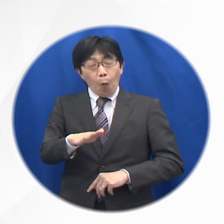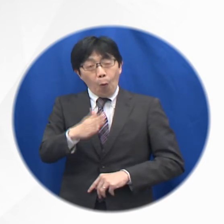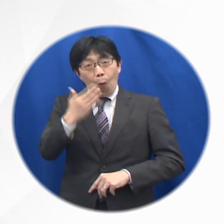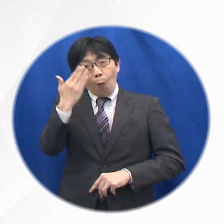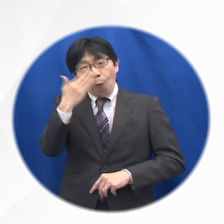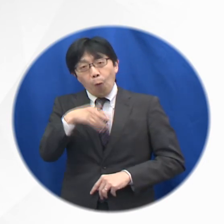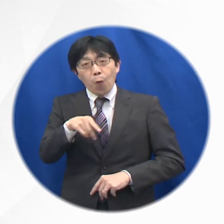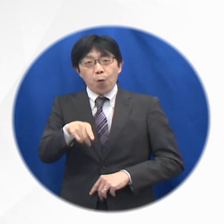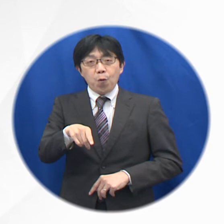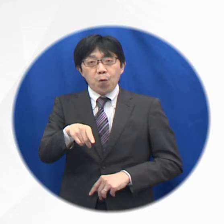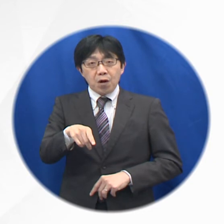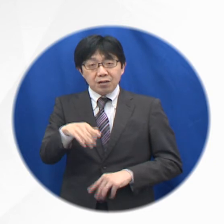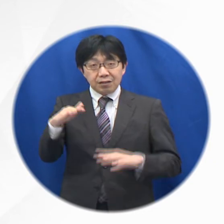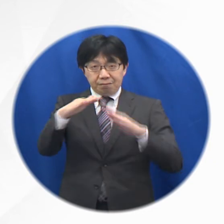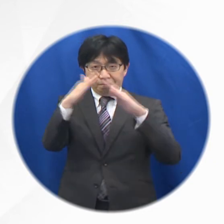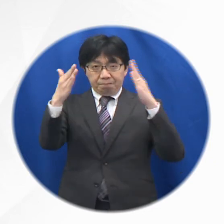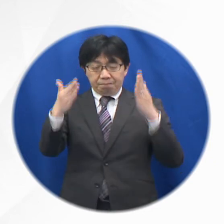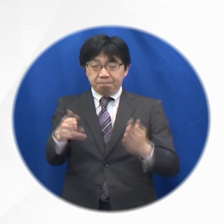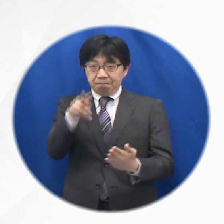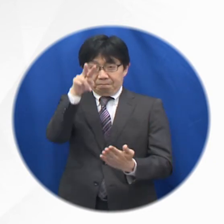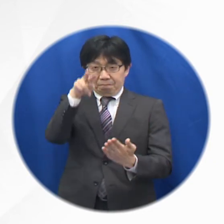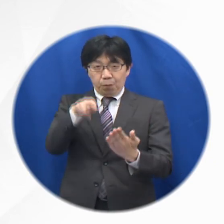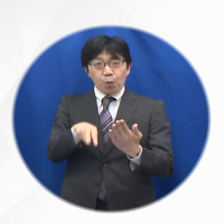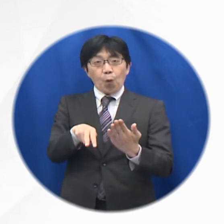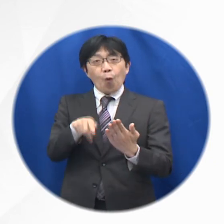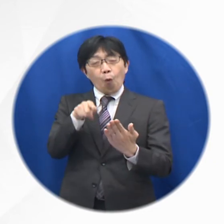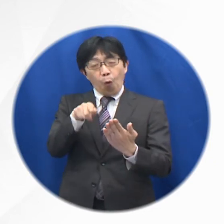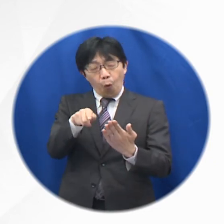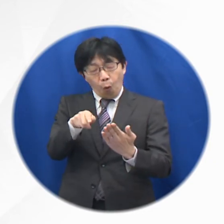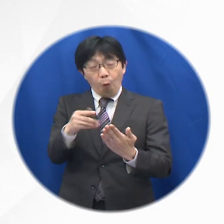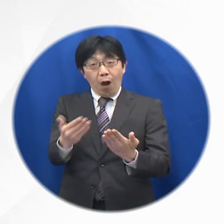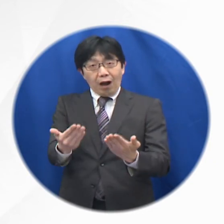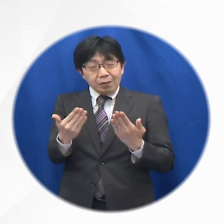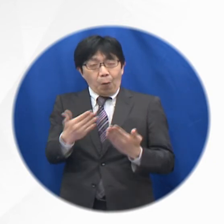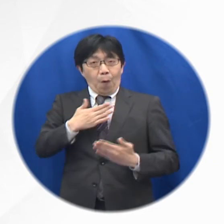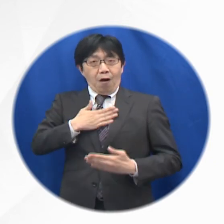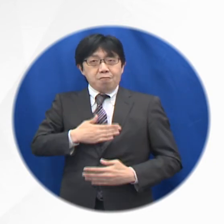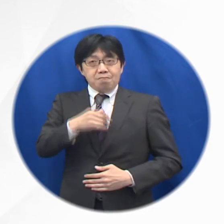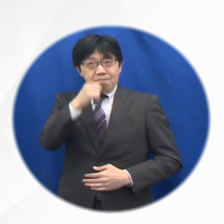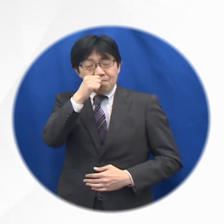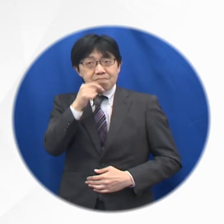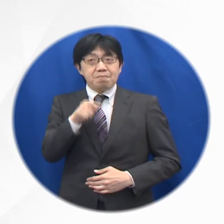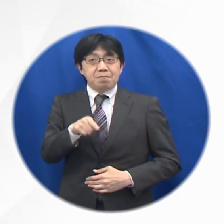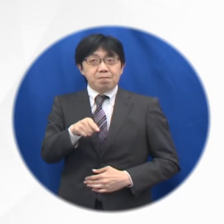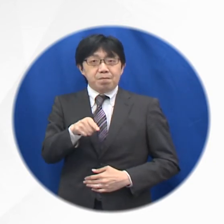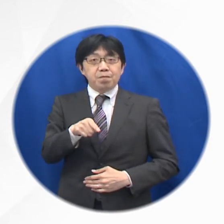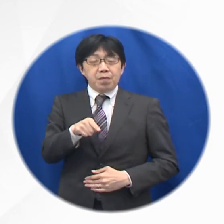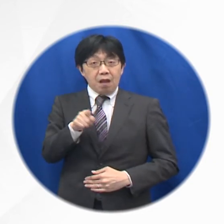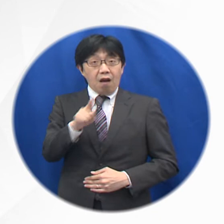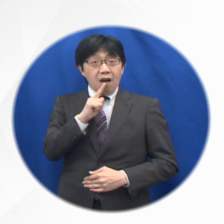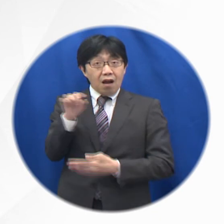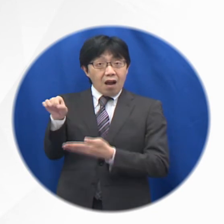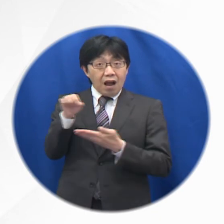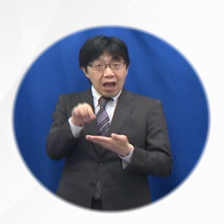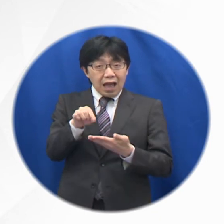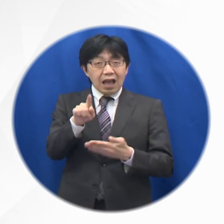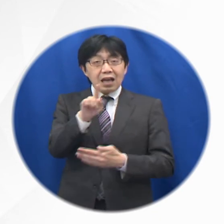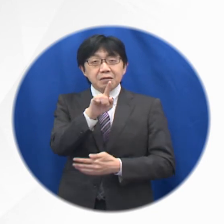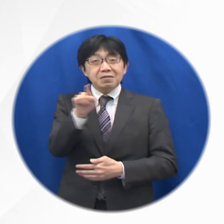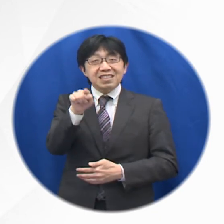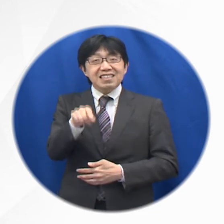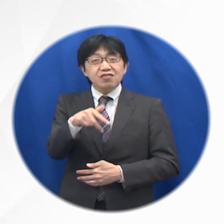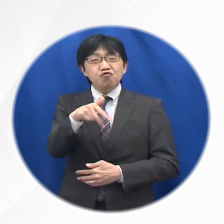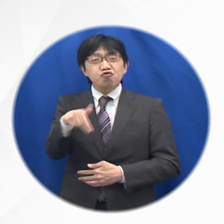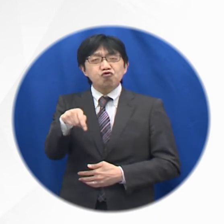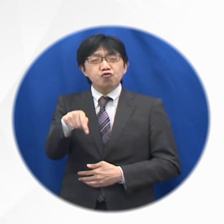で見ましてもそれぞれの文字が引き立て合っています。コメントの通りビーズを加えること